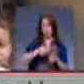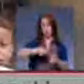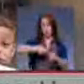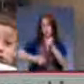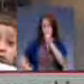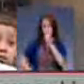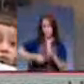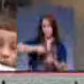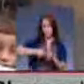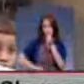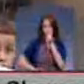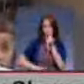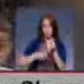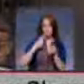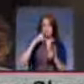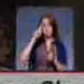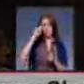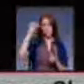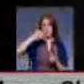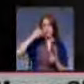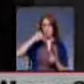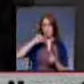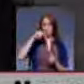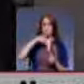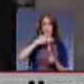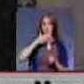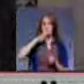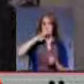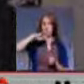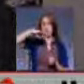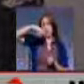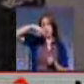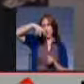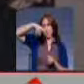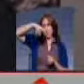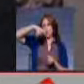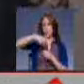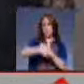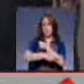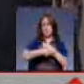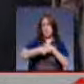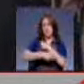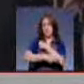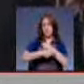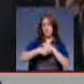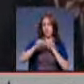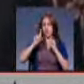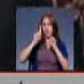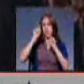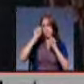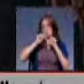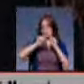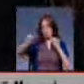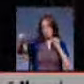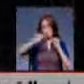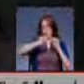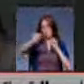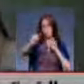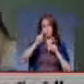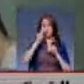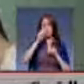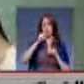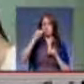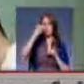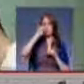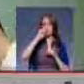حملتنا جمعيه بوابه الخير بالتعاون مع برنامج واحد من الناس، اللي احنا نوصل لكل محتاج وفقير ويتيم وصلات الميه اللي صالحه للشرب.